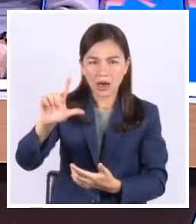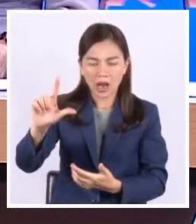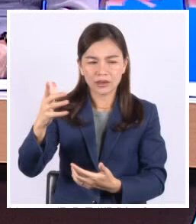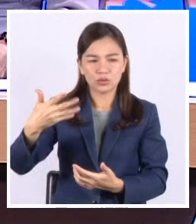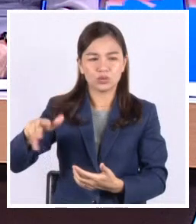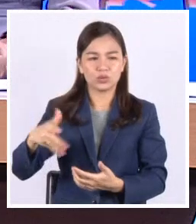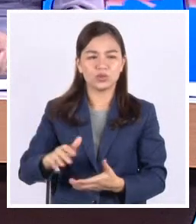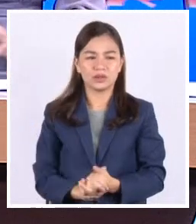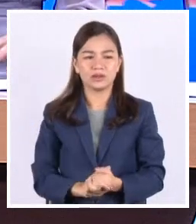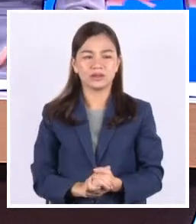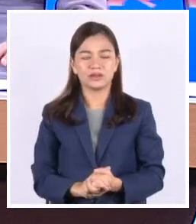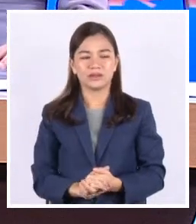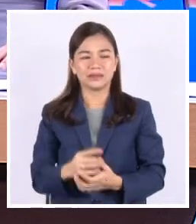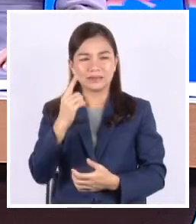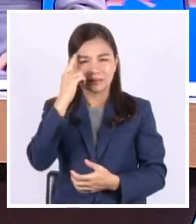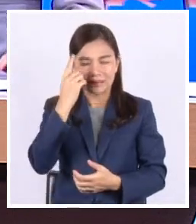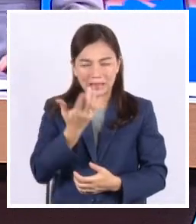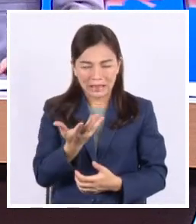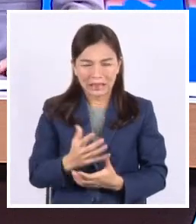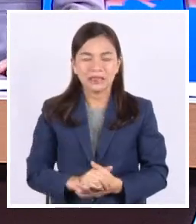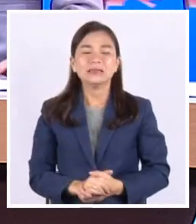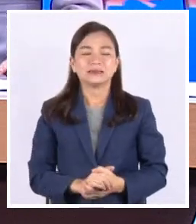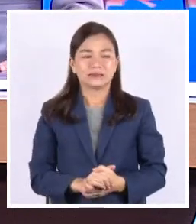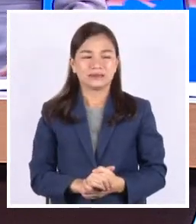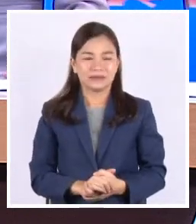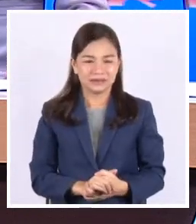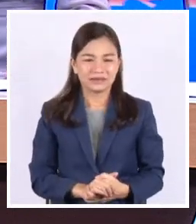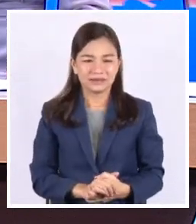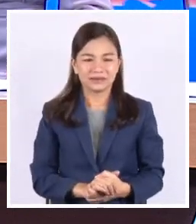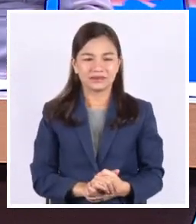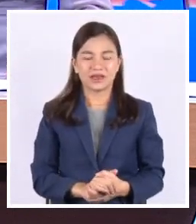ราเนี่ยโปโลทั้งอะไรยังเออนะ ฟอร์จูเนอร์คุกกี้ฟอร์จูเนอร์ต่อไปนะคะ